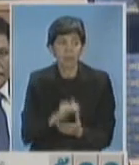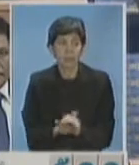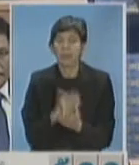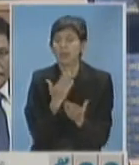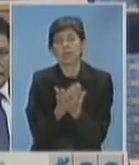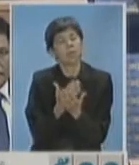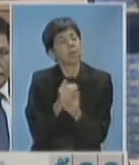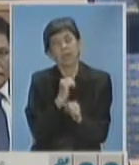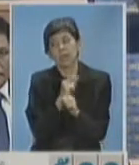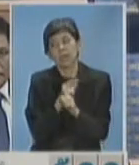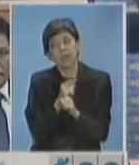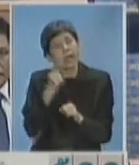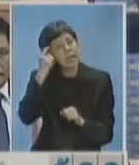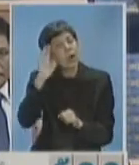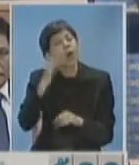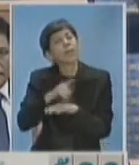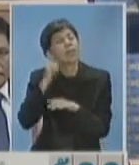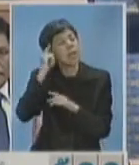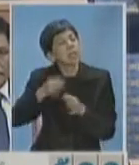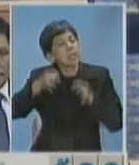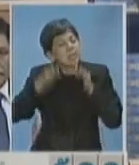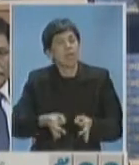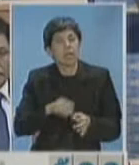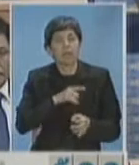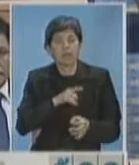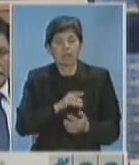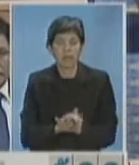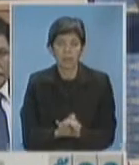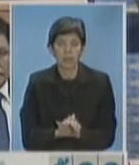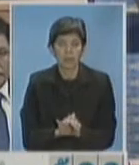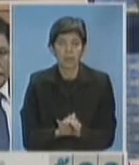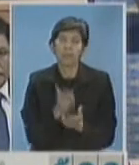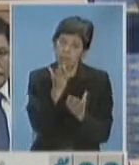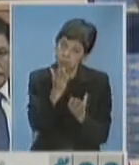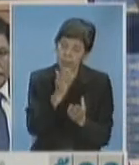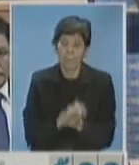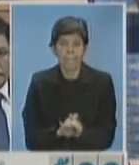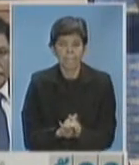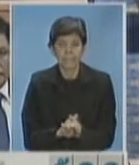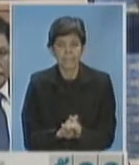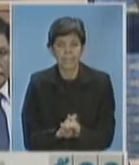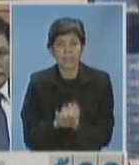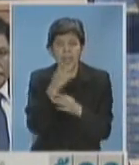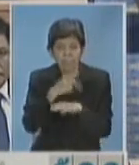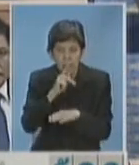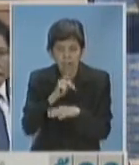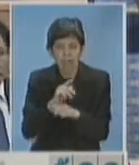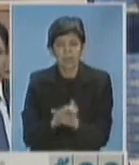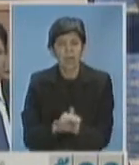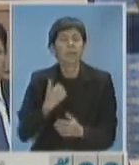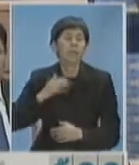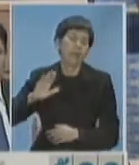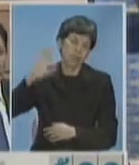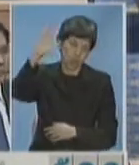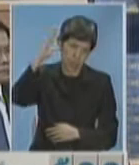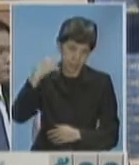เป็นไปตามดำริของท่านประธานเขาโยนมาที่ท่านครับท่านประธานครับ มีผู้ประ